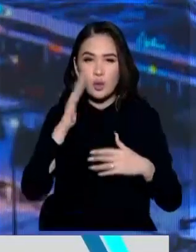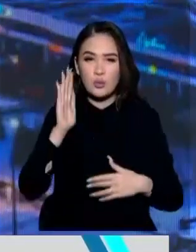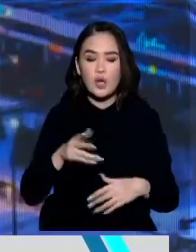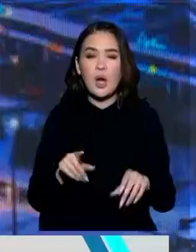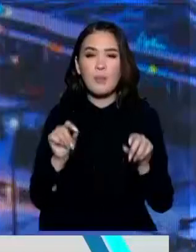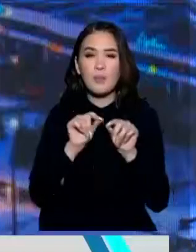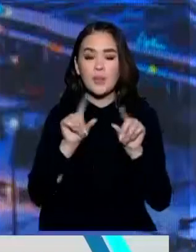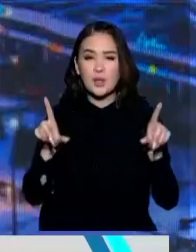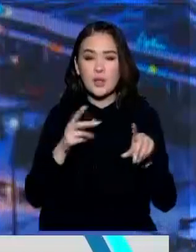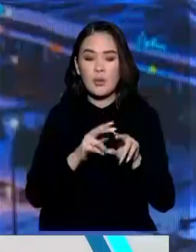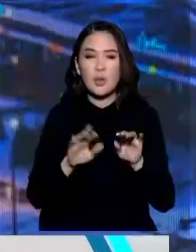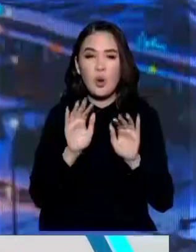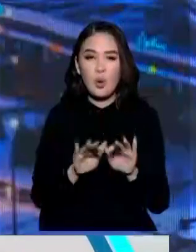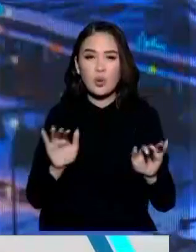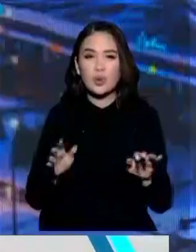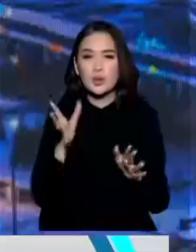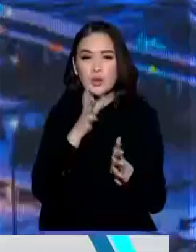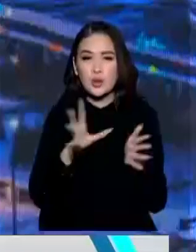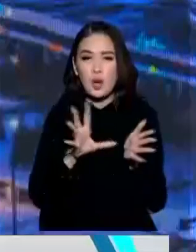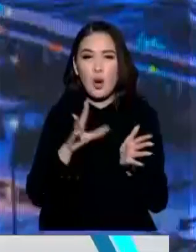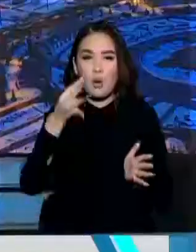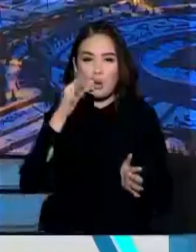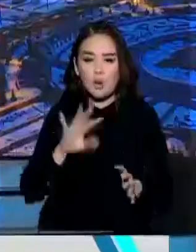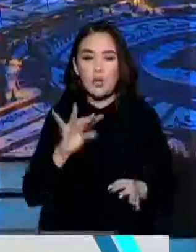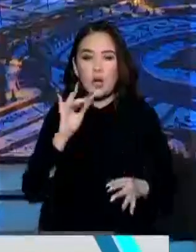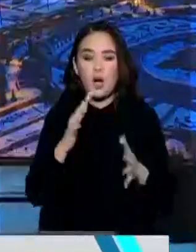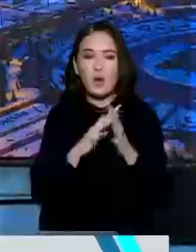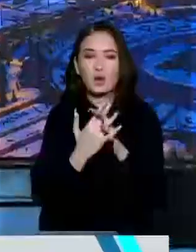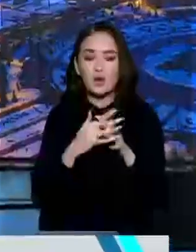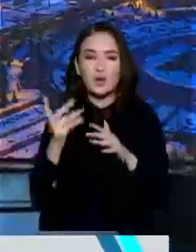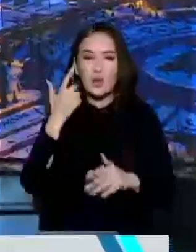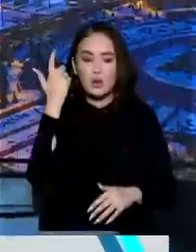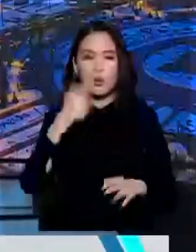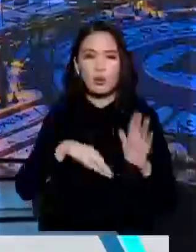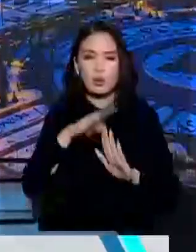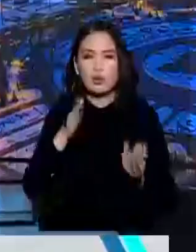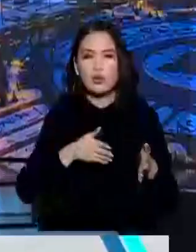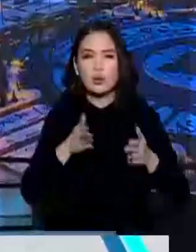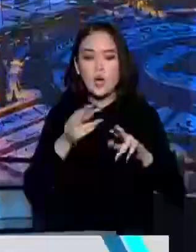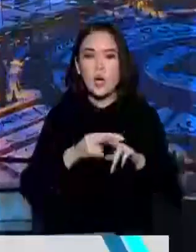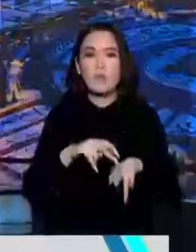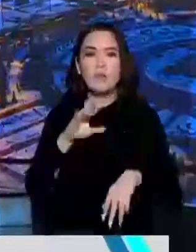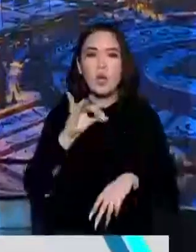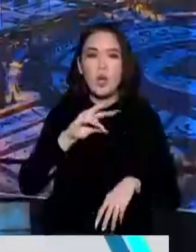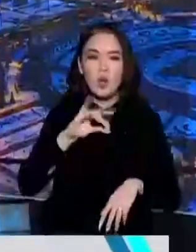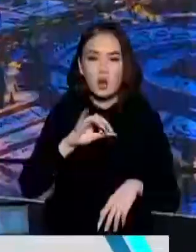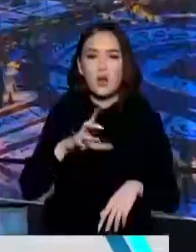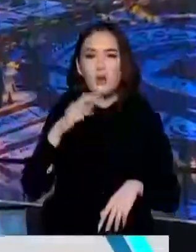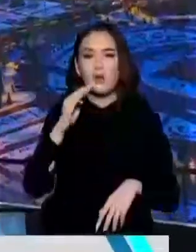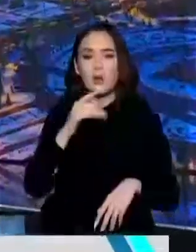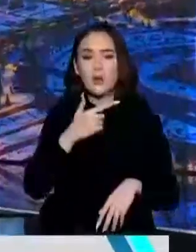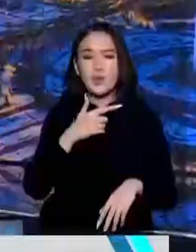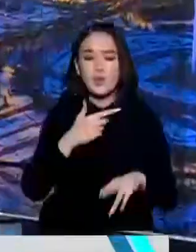мектеп оқушыларына техникалық мамандық, сонымен қатар ауыл шаруашылығына қарай бағыт алса дұрсе, биология, физика, химия. Енді сосын әрине